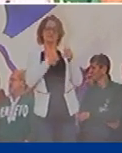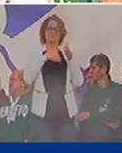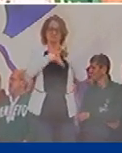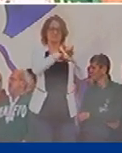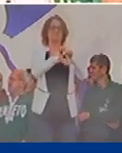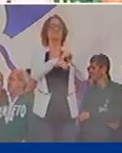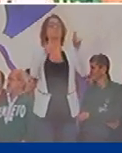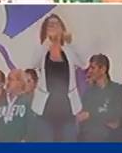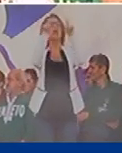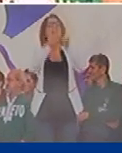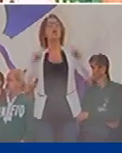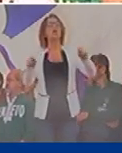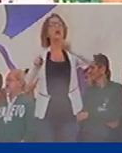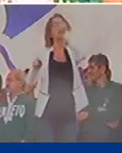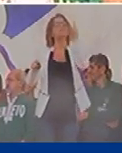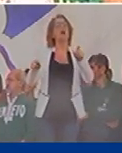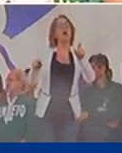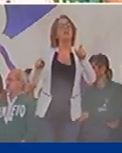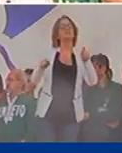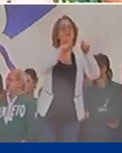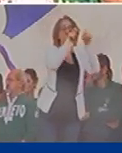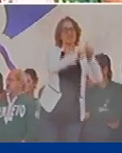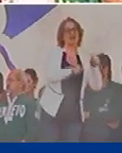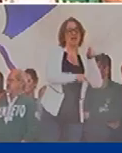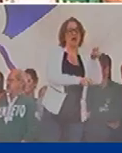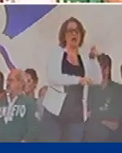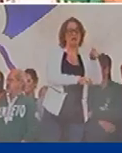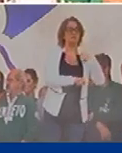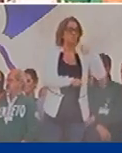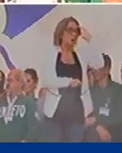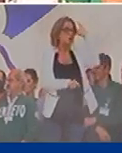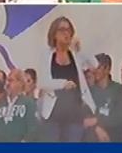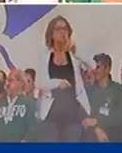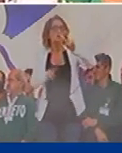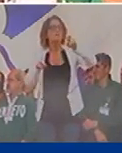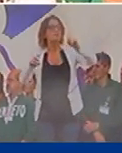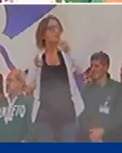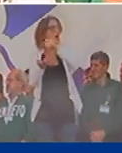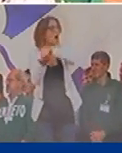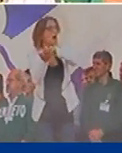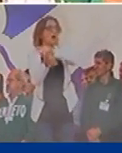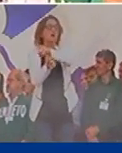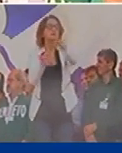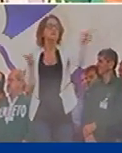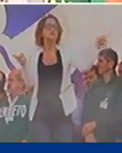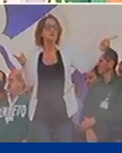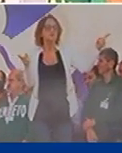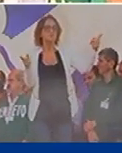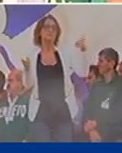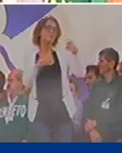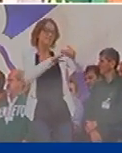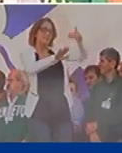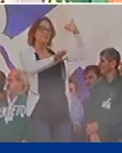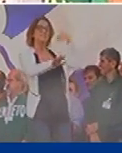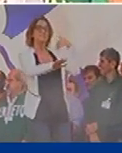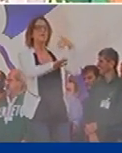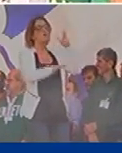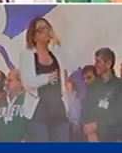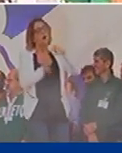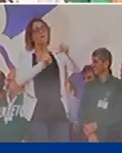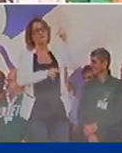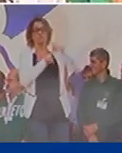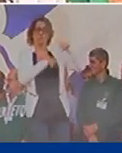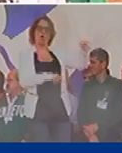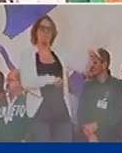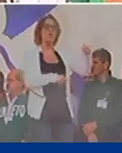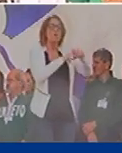Lega Italia Federale. Non so quanti di voi c'erano 20 anni fa. Sono stati più bravi di noi a Roma, sono stati